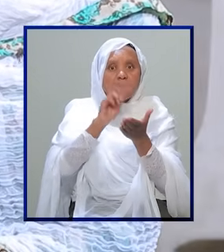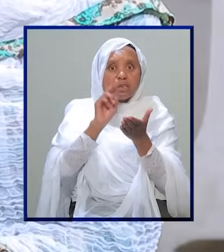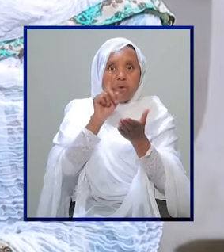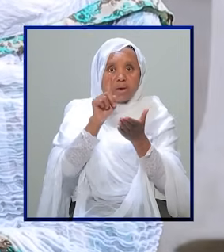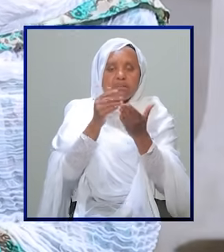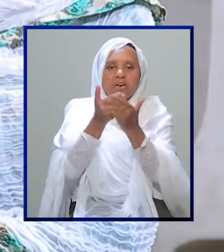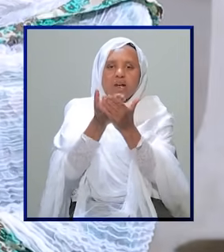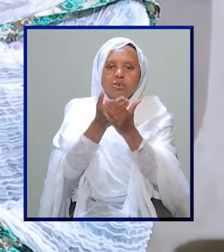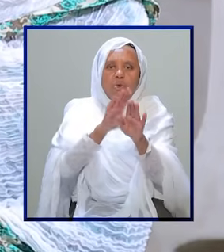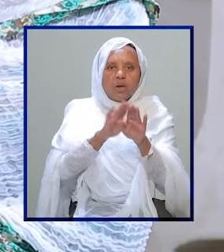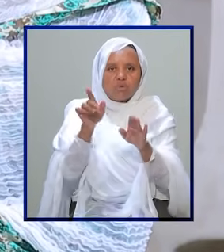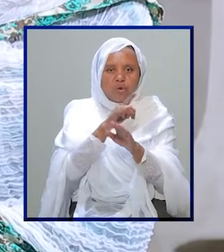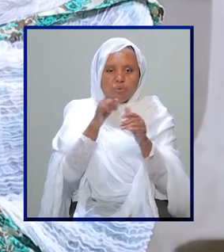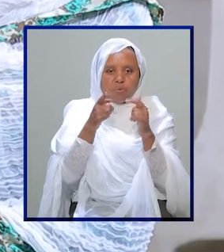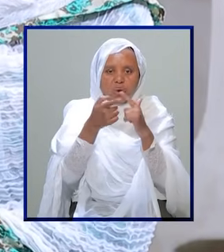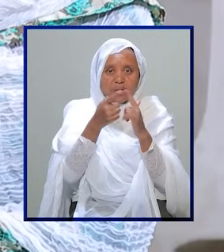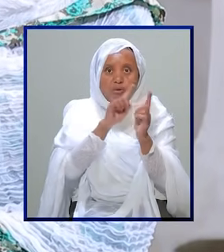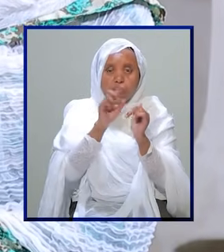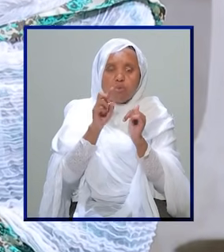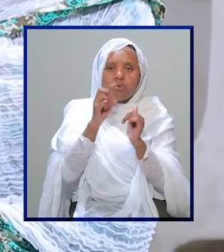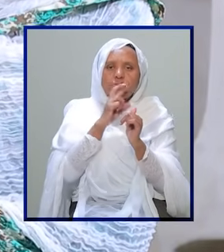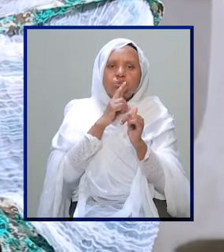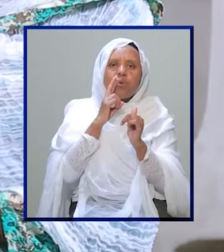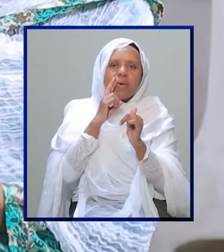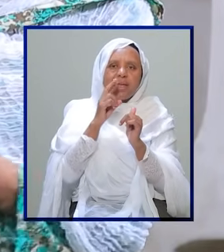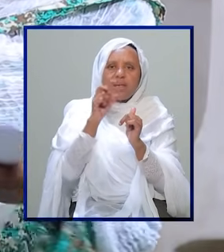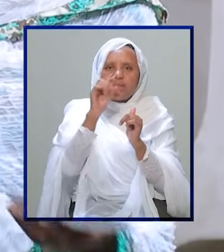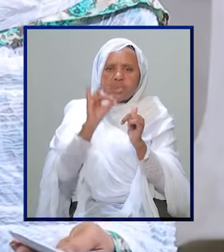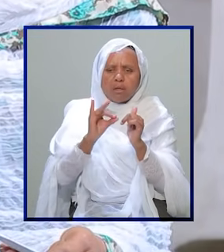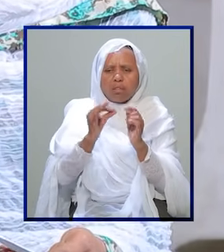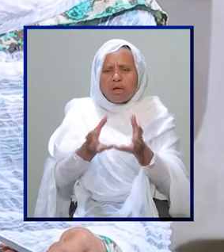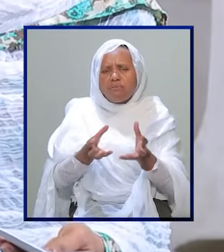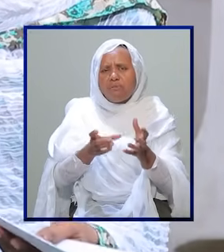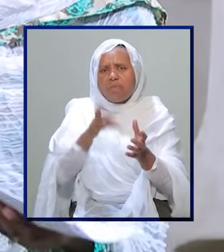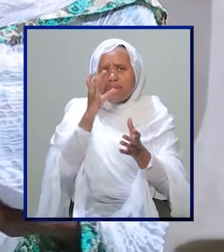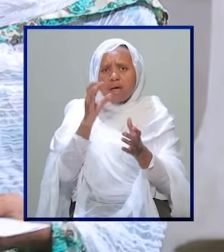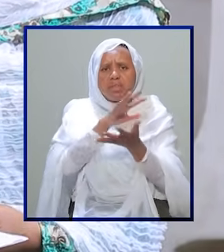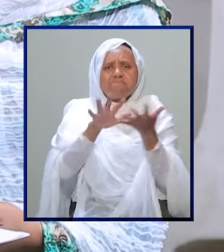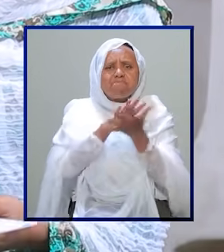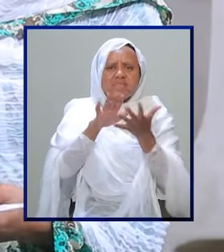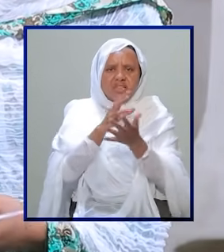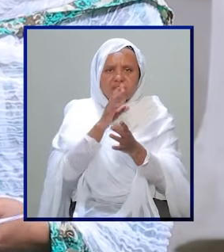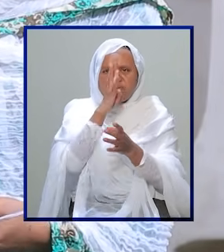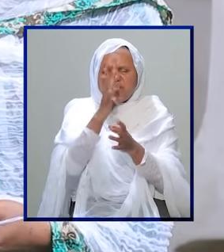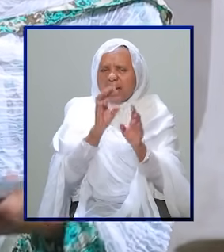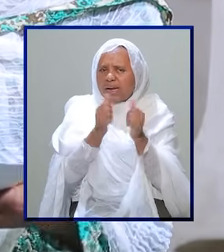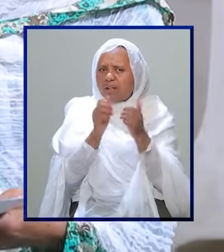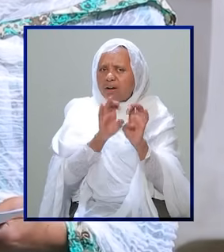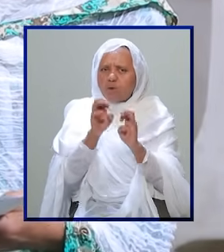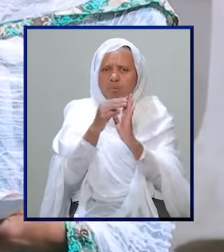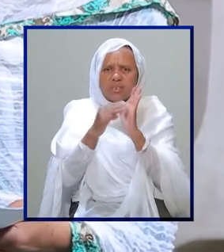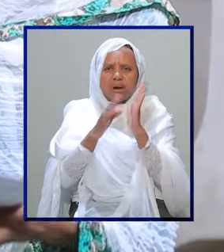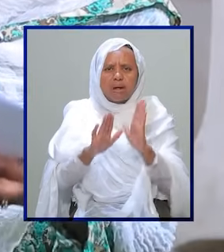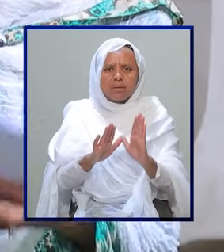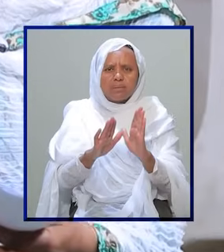እንግዲህ መዳረሻው ላይ ስለሆነ፣ ሁለተኛ ደግሞ ጾመ ፍልሰታ ላይ ከፍተኛ የሆነ ትርምስም ስለሚፈጠር እንዴት አድርገን ነው